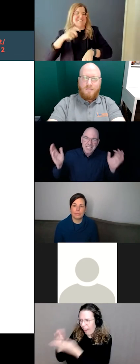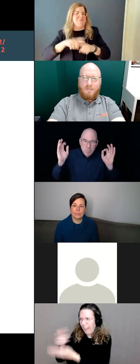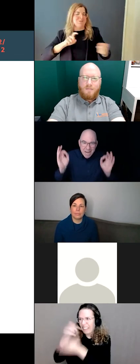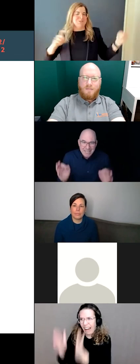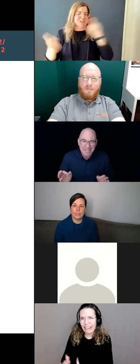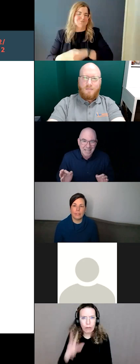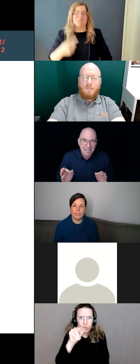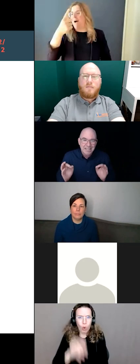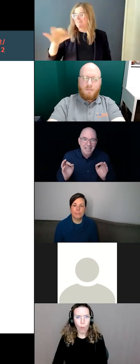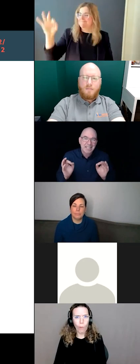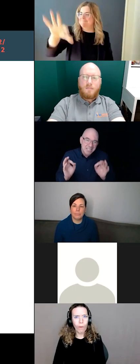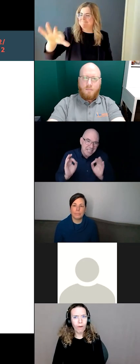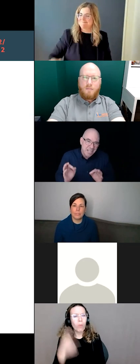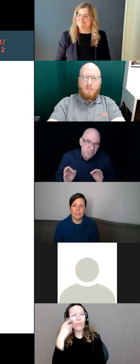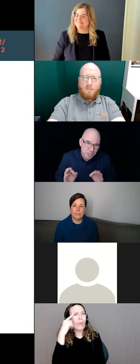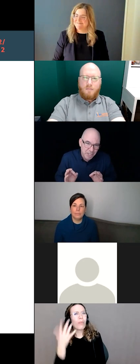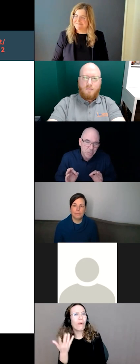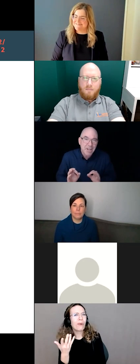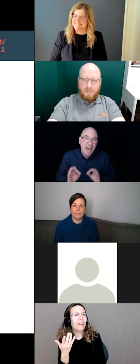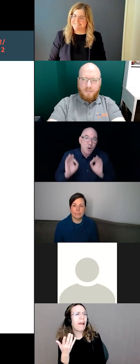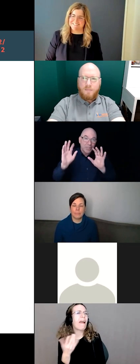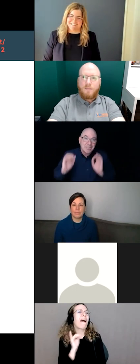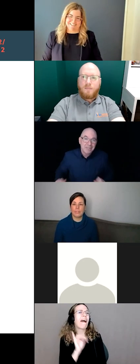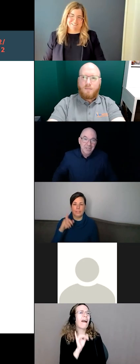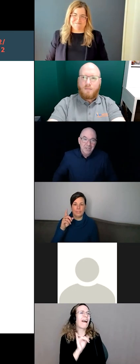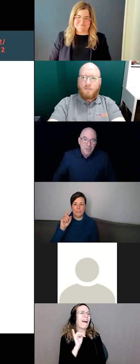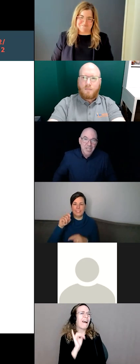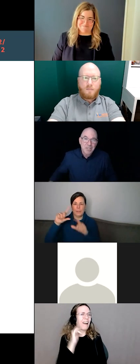Donc ça, c'est un état d'esprit. Ça prend du temps à changer.